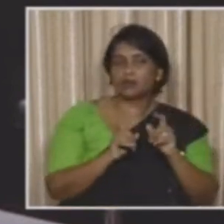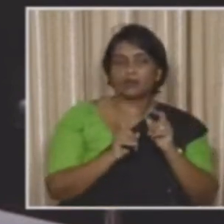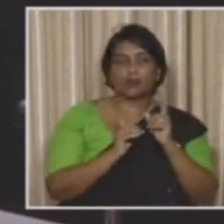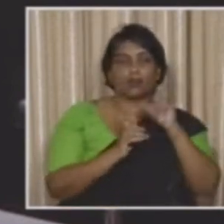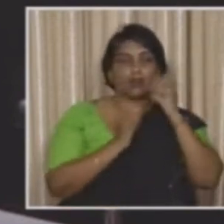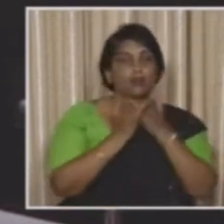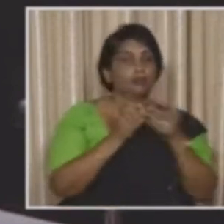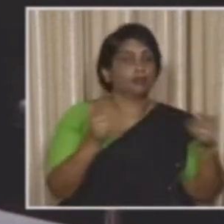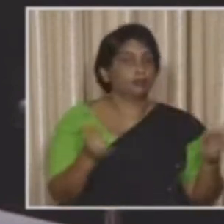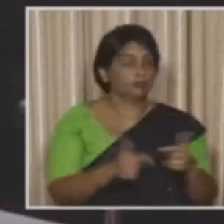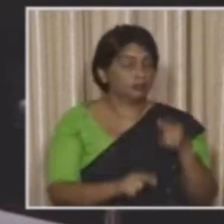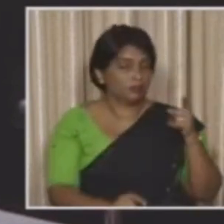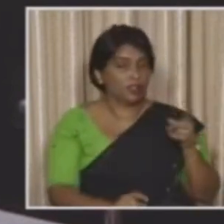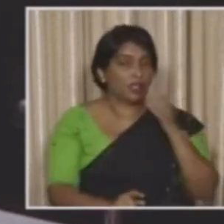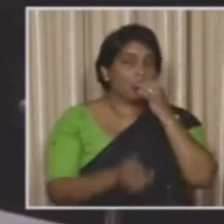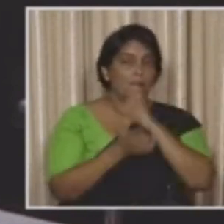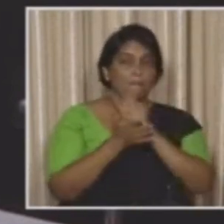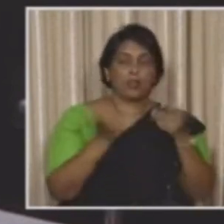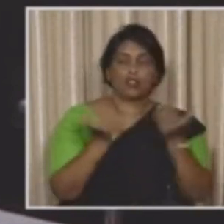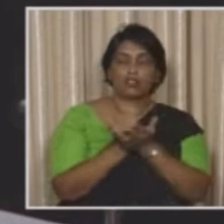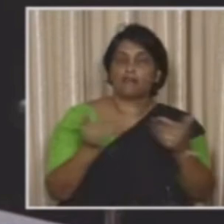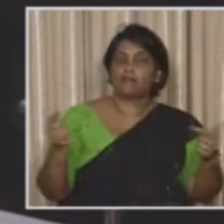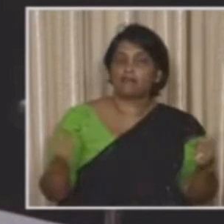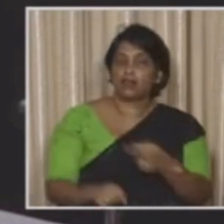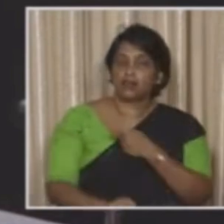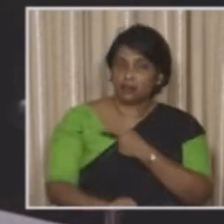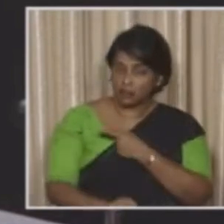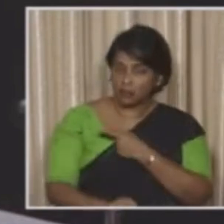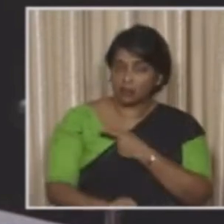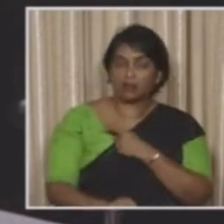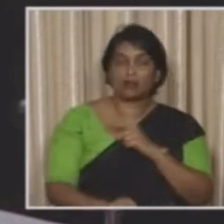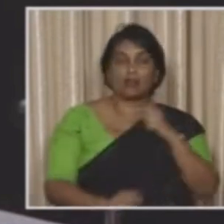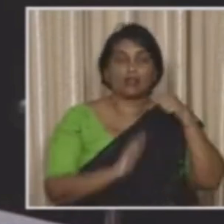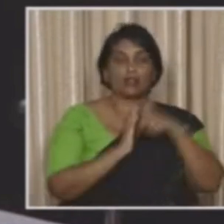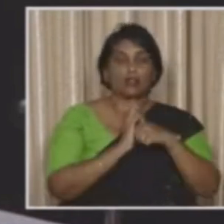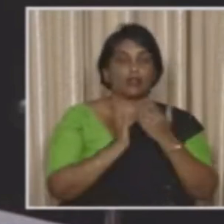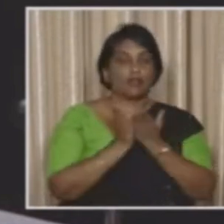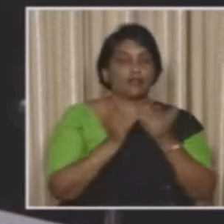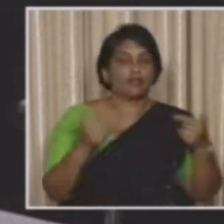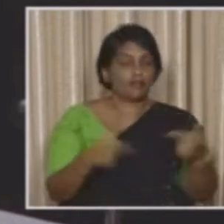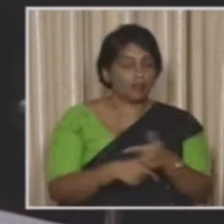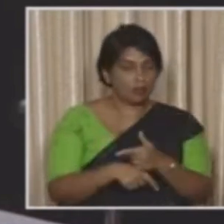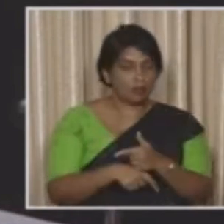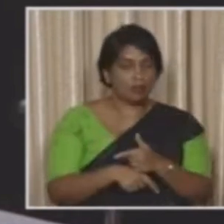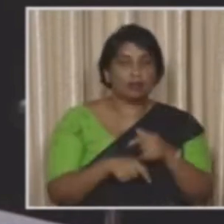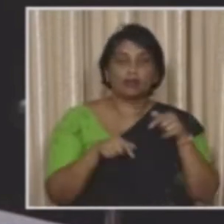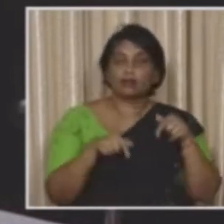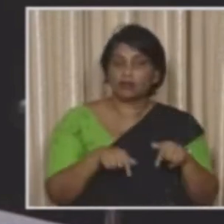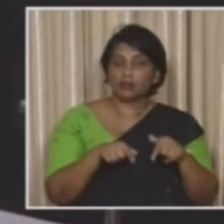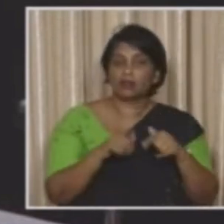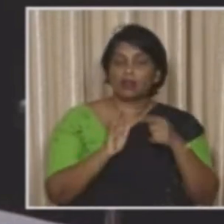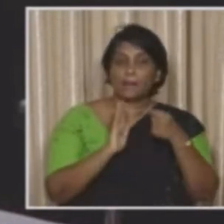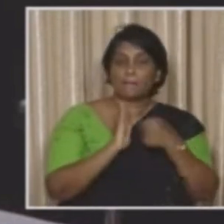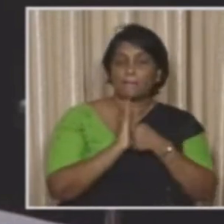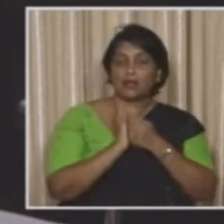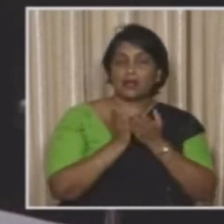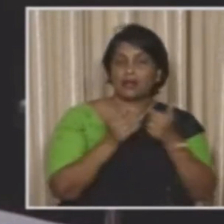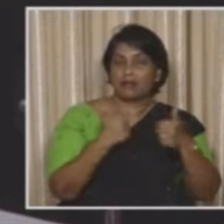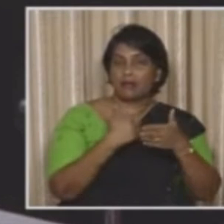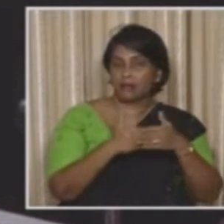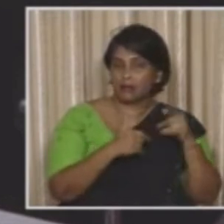ගැන කියන්න පුළුවන්. හම්බන්තොට වරාය ගැන කියන්න පුළුවන්. දකුණු වරාය ගැන කියන්න පුළුවන්. දැන් බටහිර වරාය ගැන කියන්න